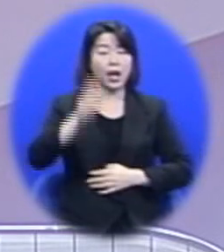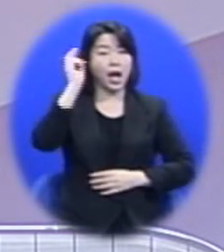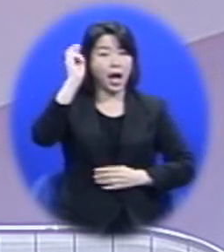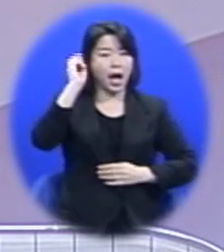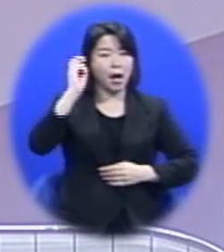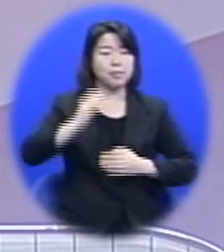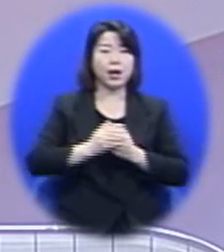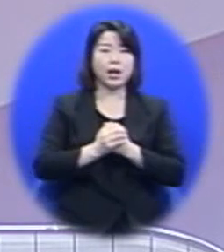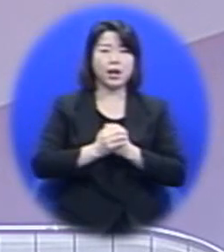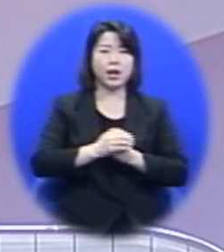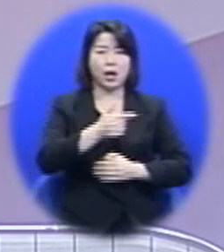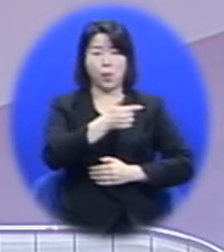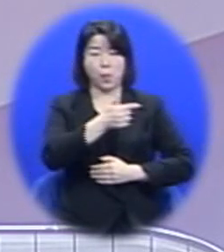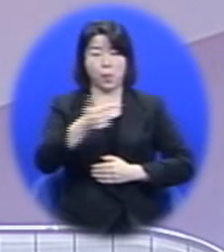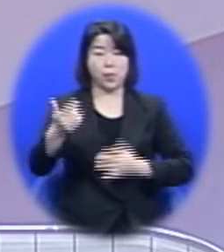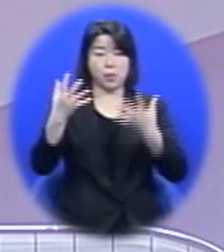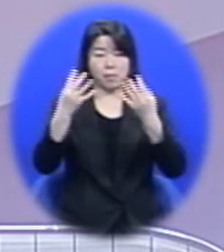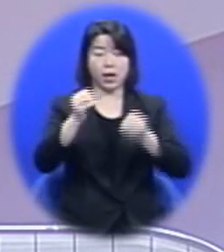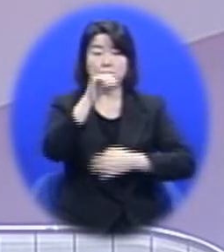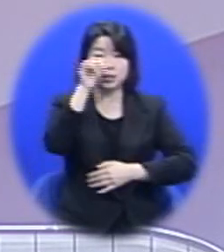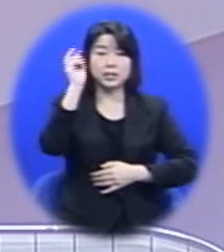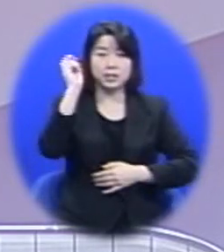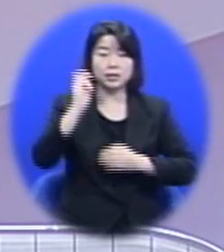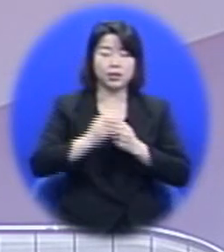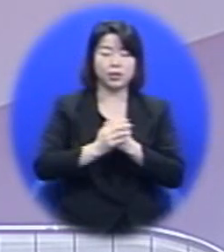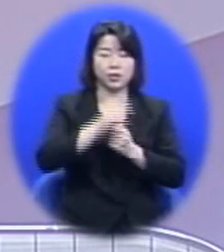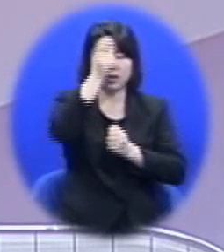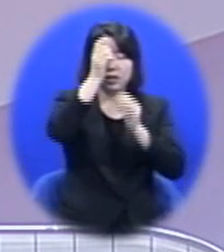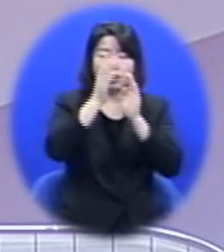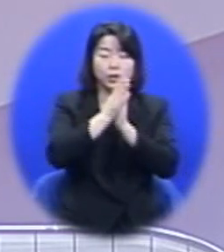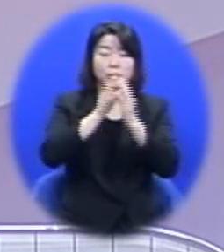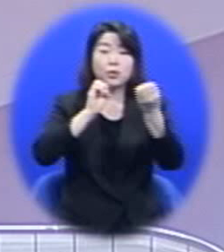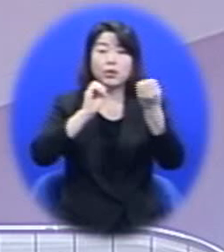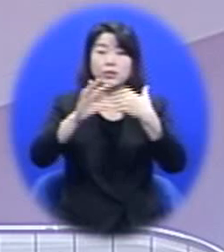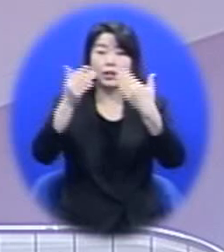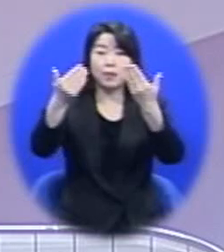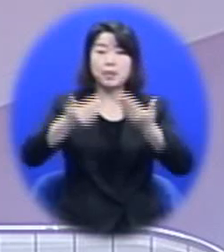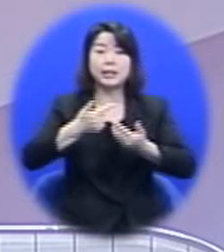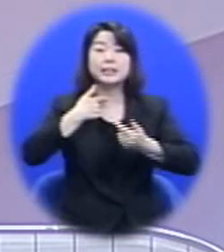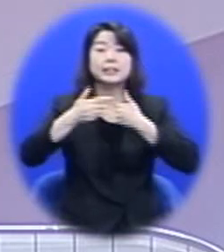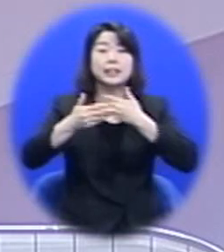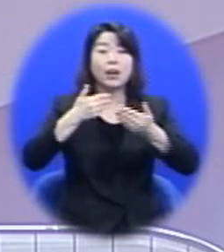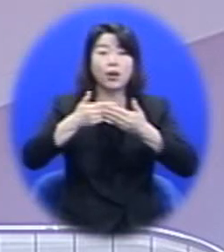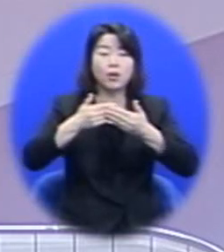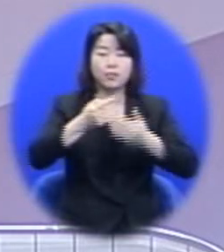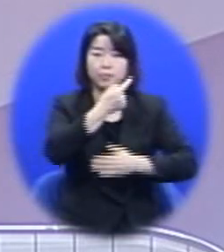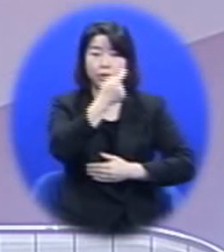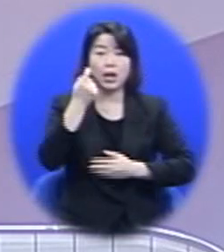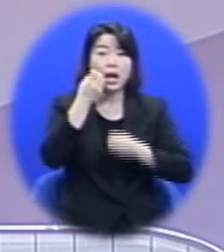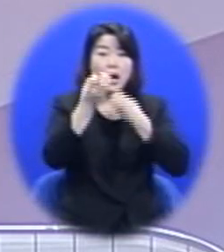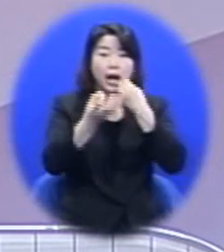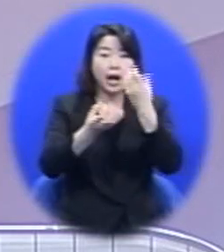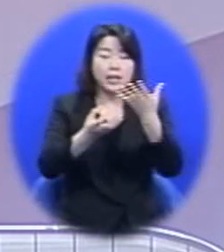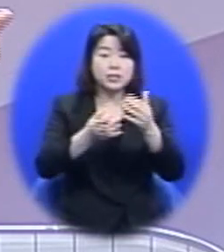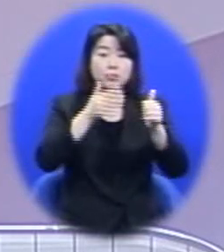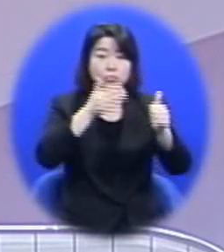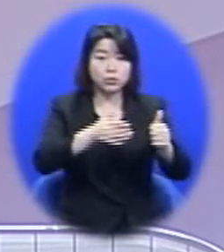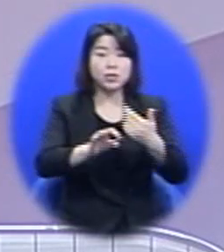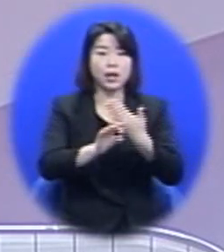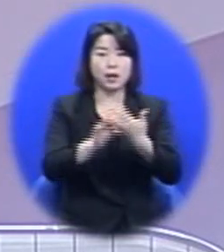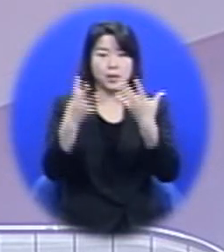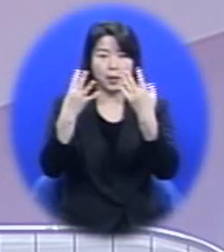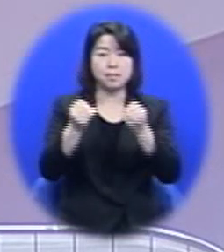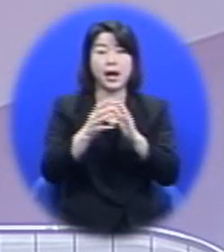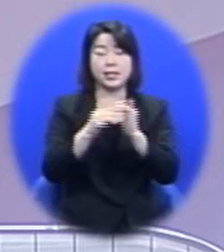아마 굉장히 많으실 겁니다. 기도 응답 받았던 어떤 체험과 간증을 하시라고 그러면 아마